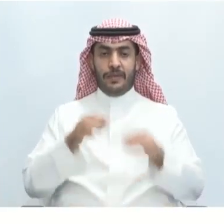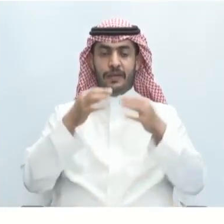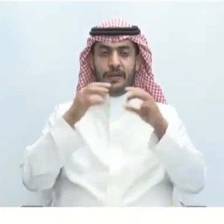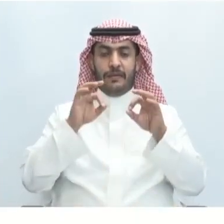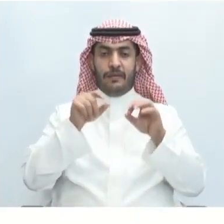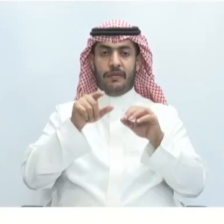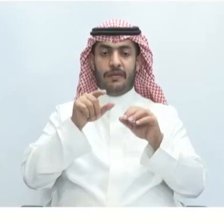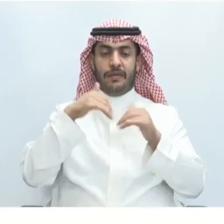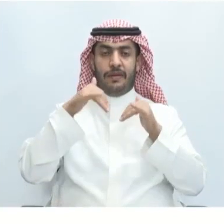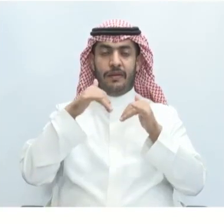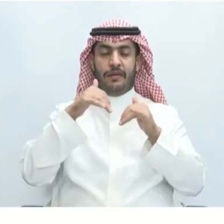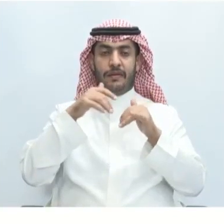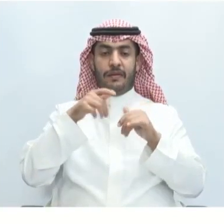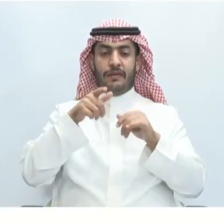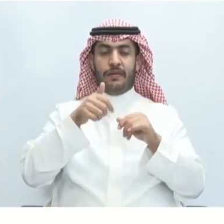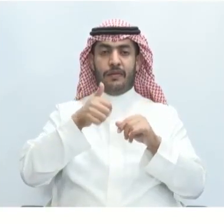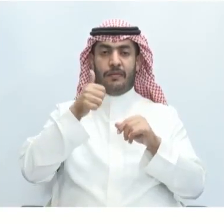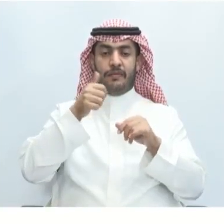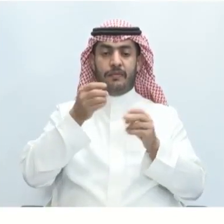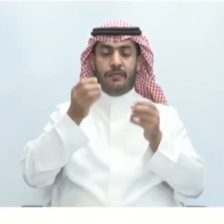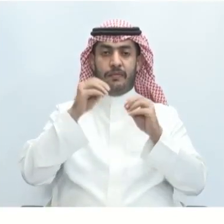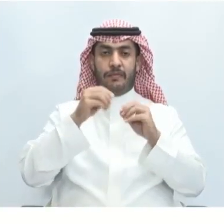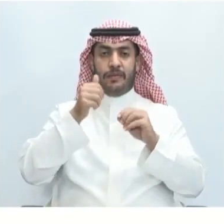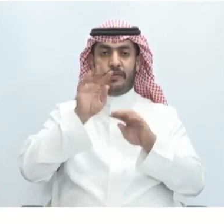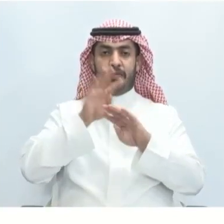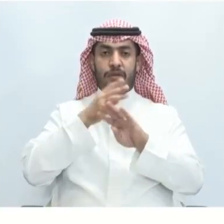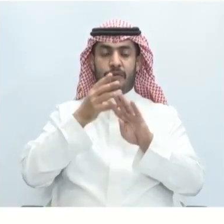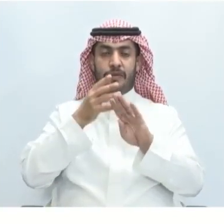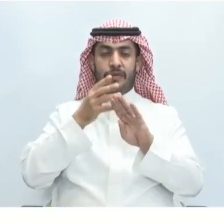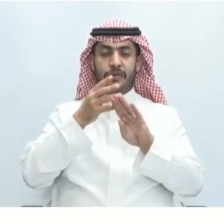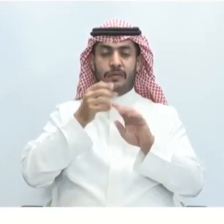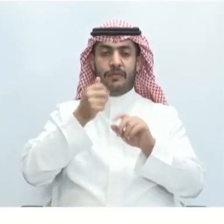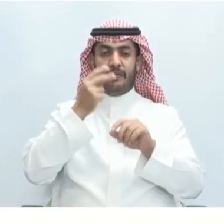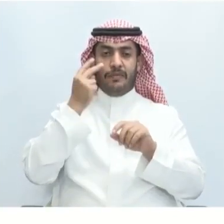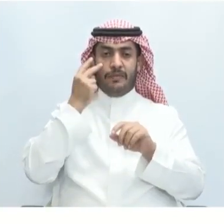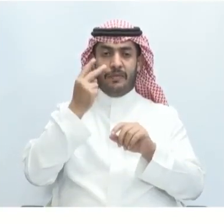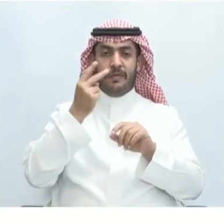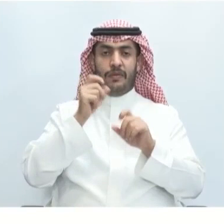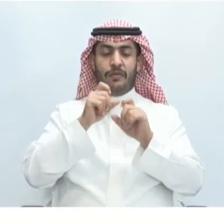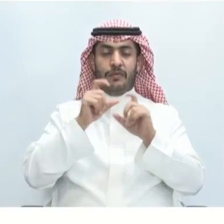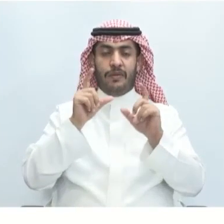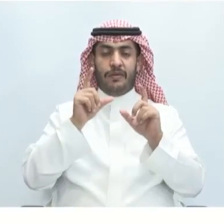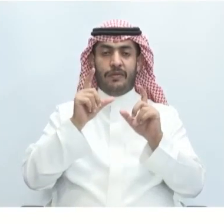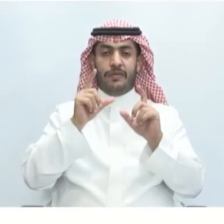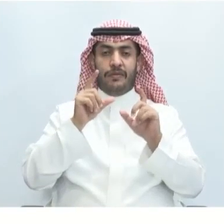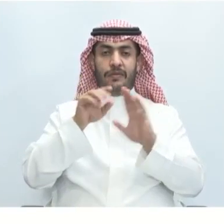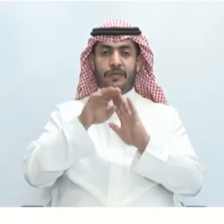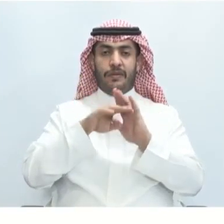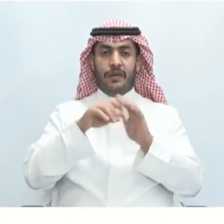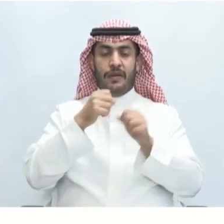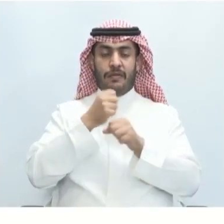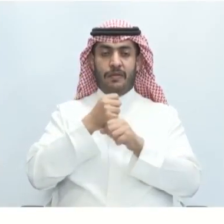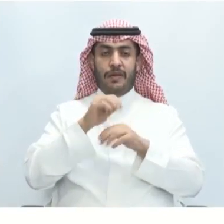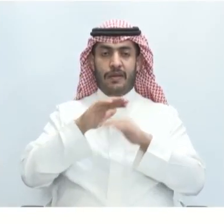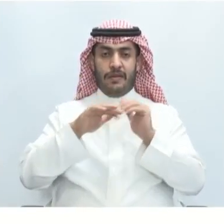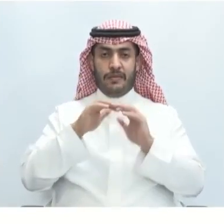الحديث بالتاكيد سناخذه من خلال الجدول الذي سنعرضه ويوضح ذلك وهو نتائج عملي